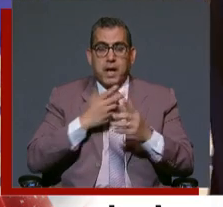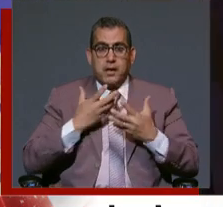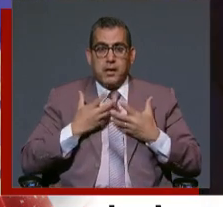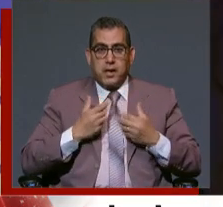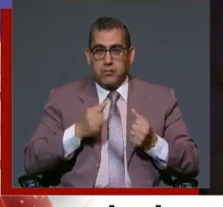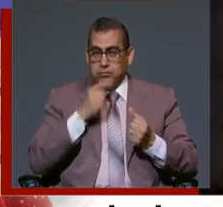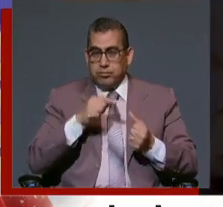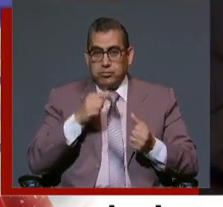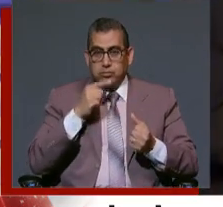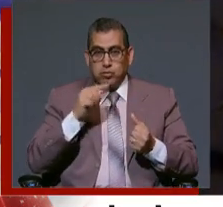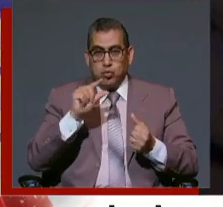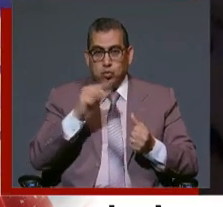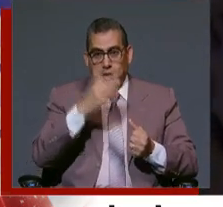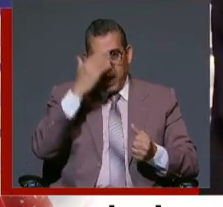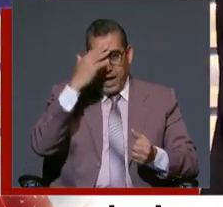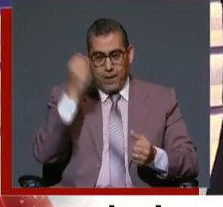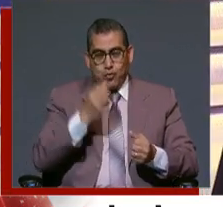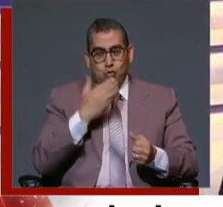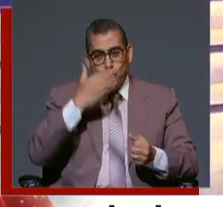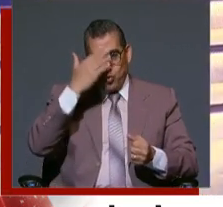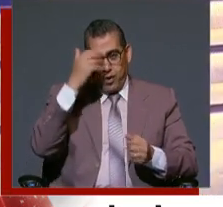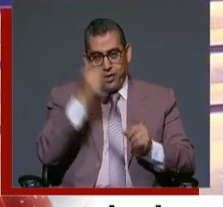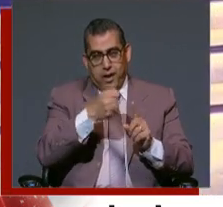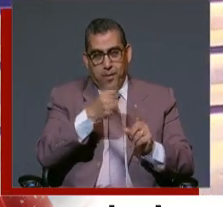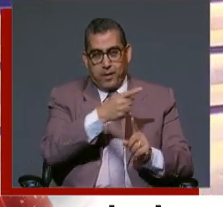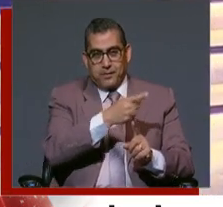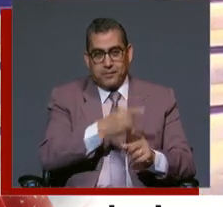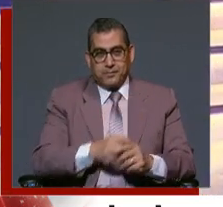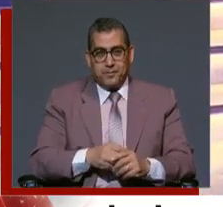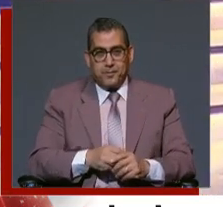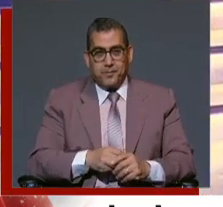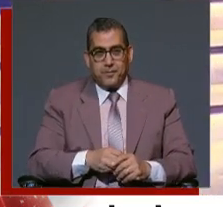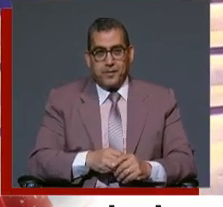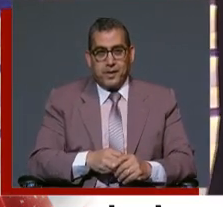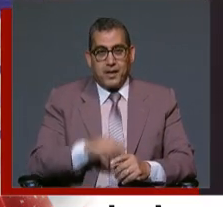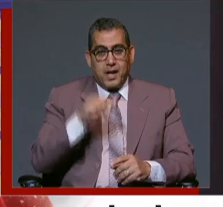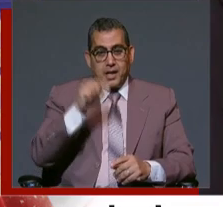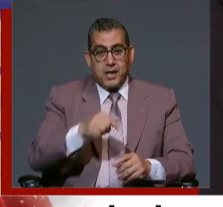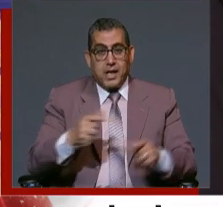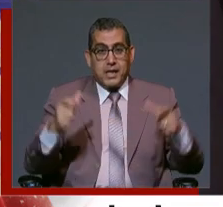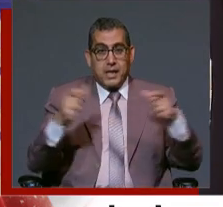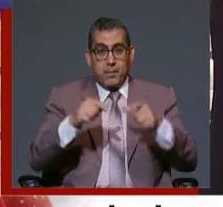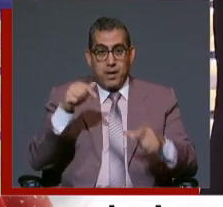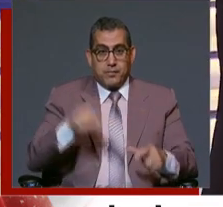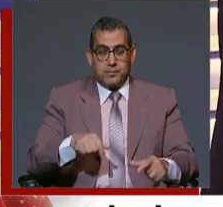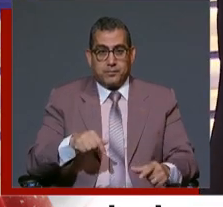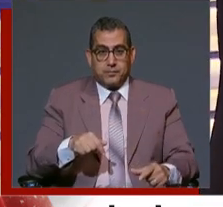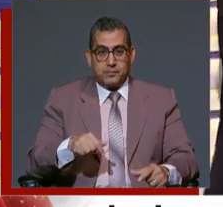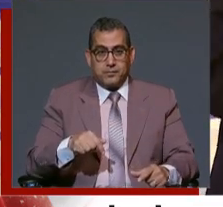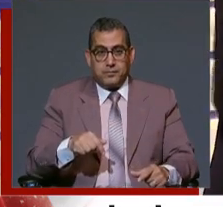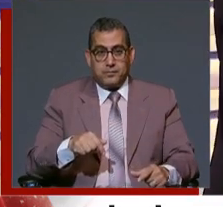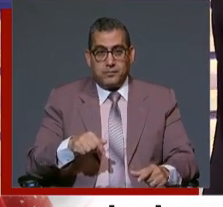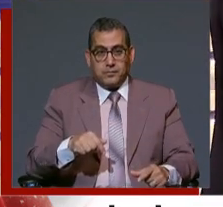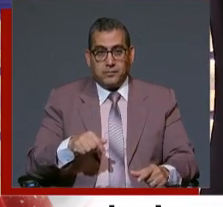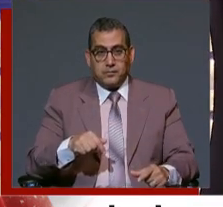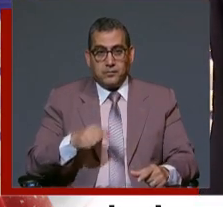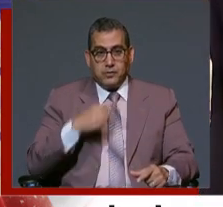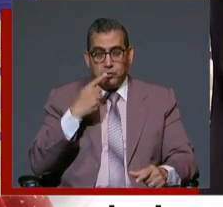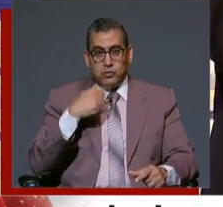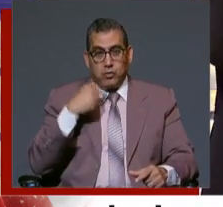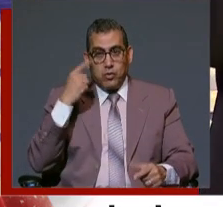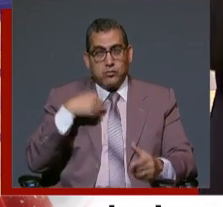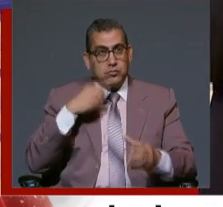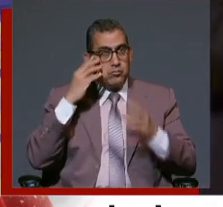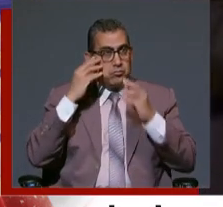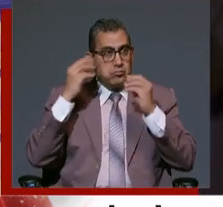بحضرتك يا دكتور، منورة، كل سنة وحضرتك طيب. هذه الاجتماعات يعني لن أكون مبالغا إذا ما